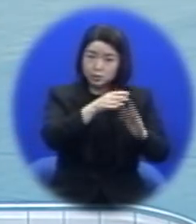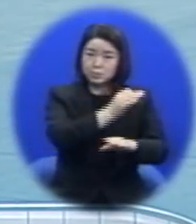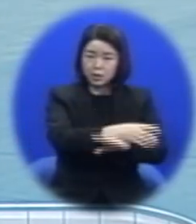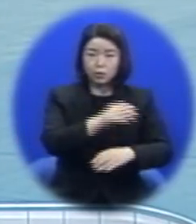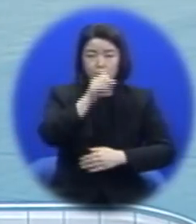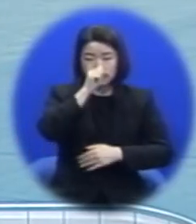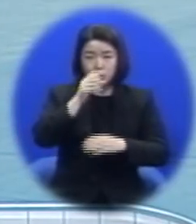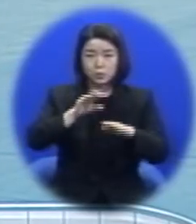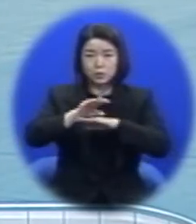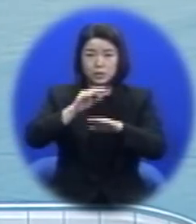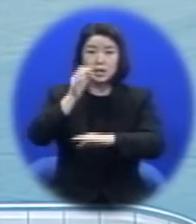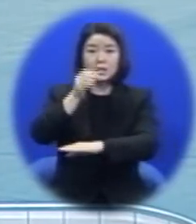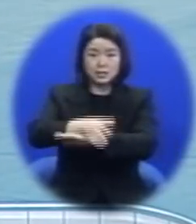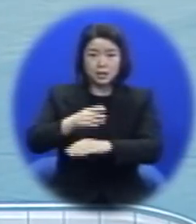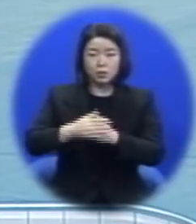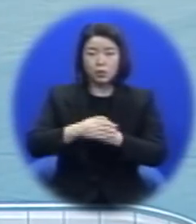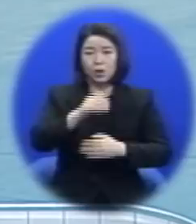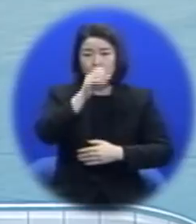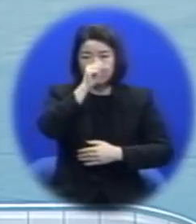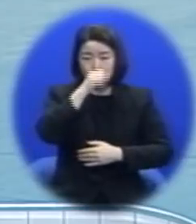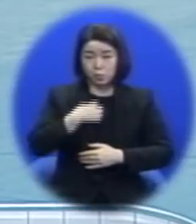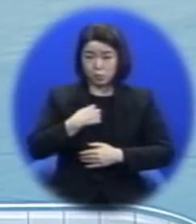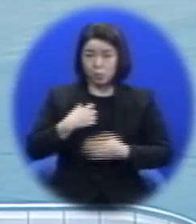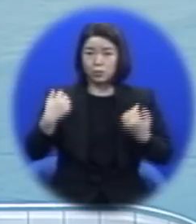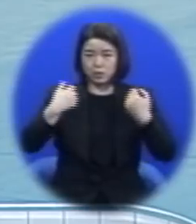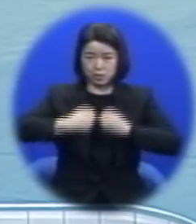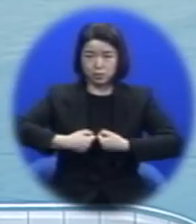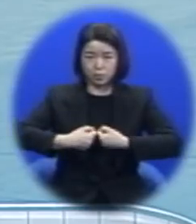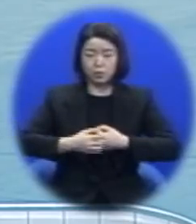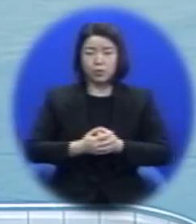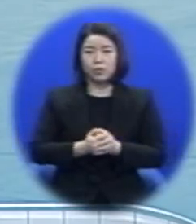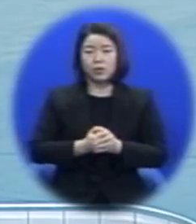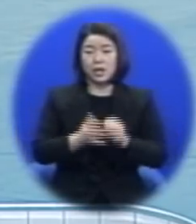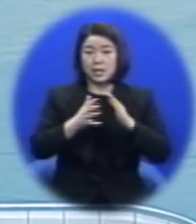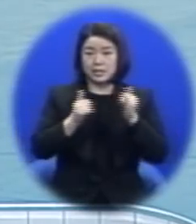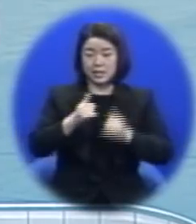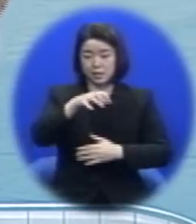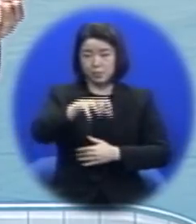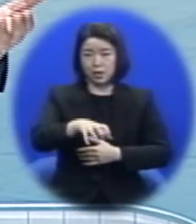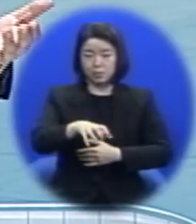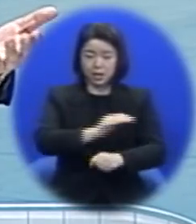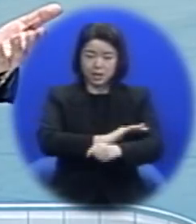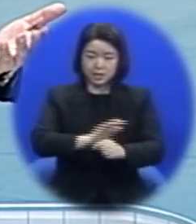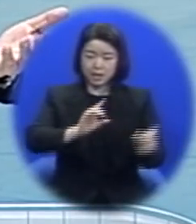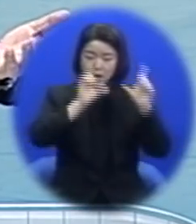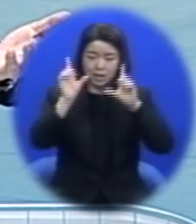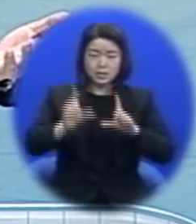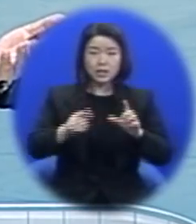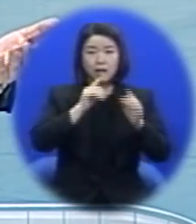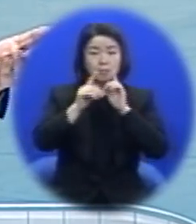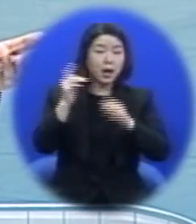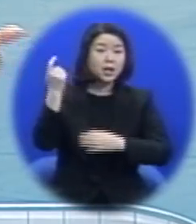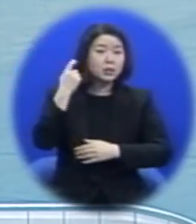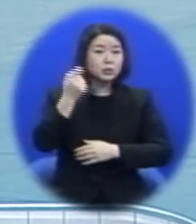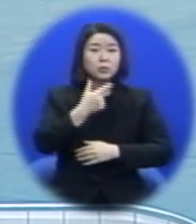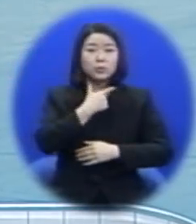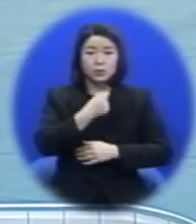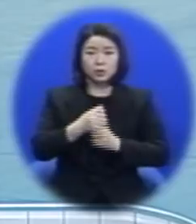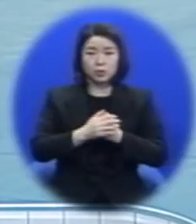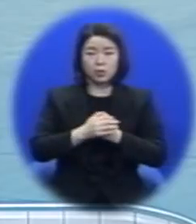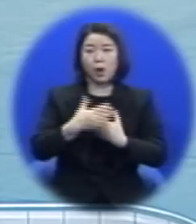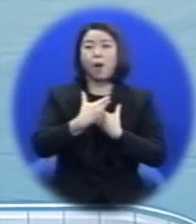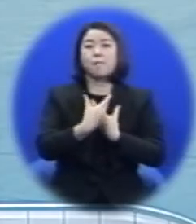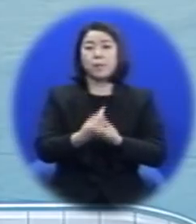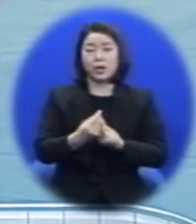차 사고 좋은 옷 입고 사람들 앞에서 잘 산다는 소리 듣고 싶고 그렇게